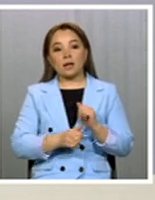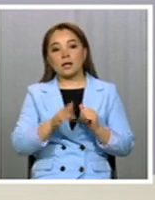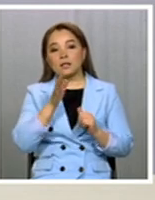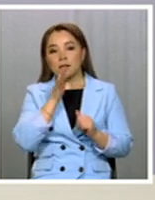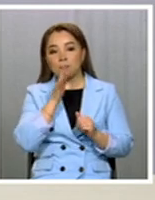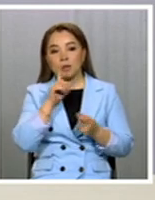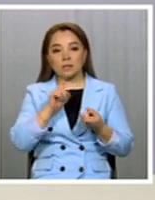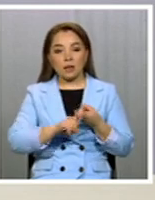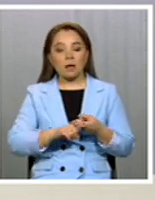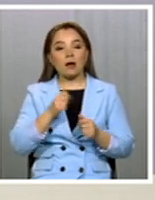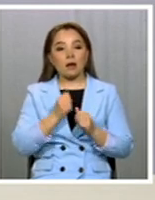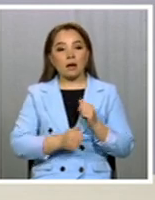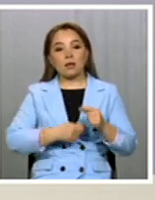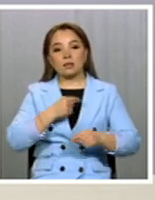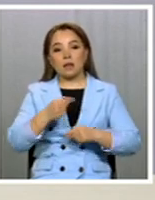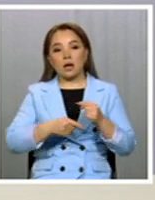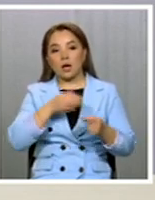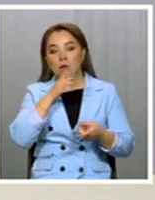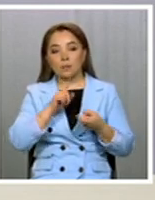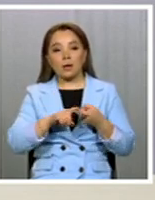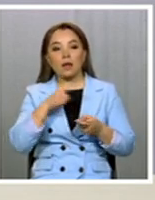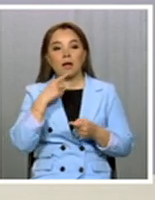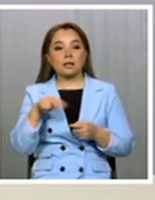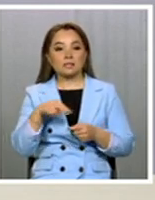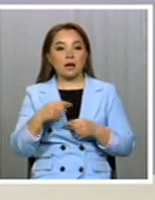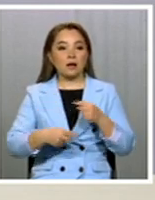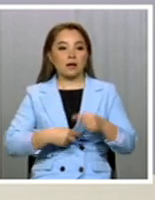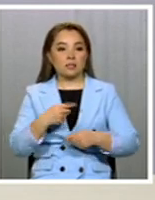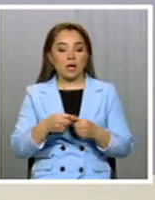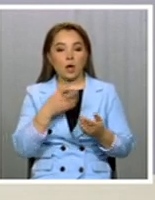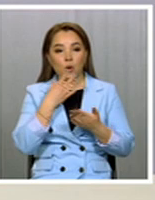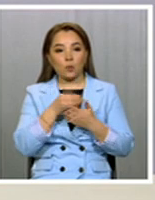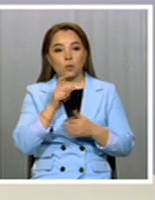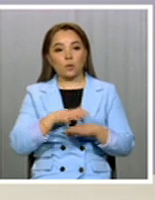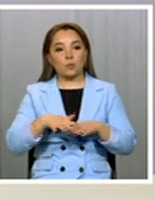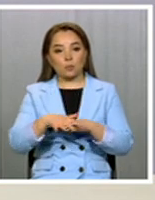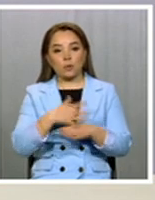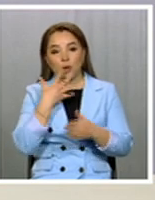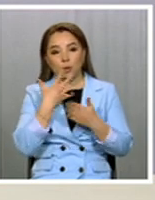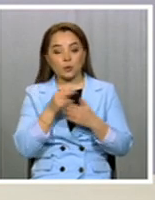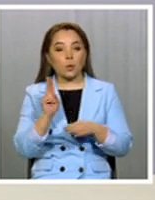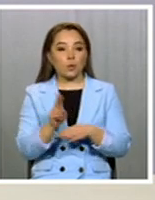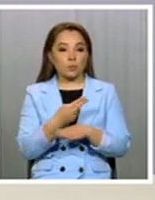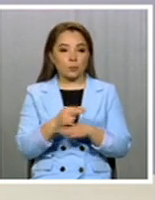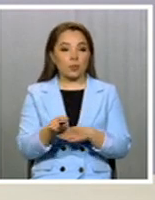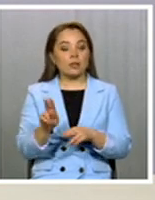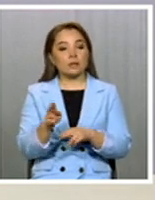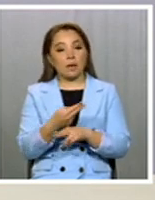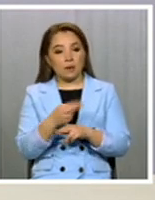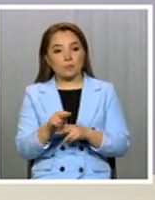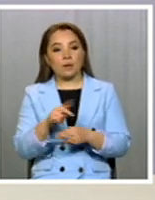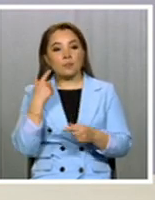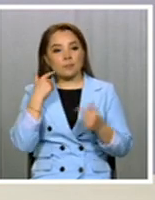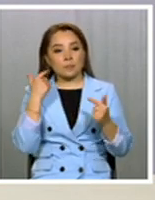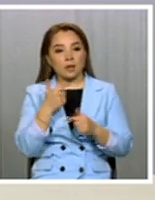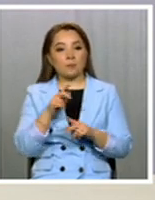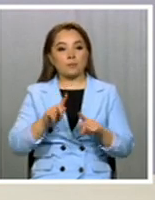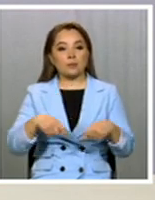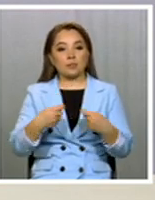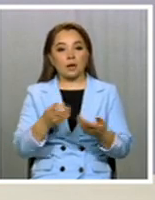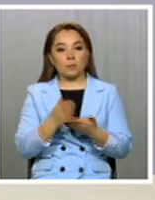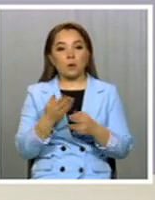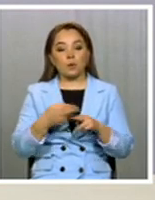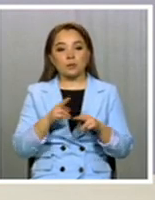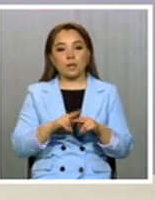әр дәуірде әдебиет арқылы халық өз ұрпағына тәрбие мен білім беріп отырған. Бүгінгі